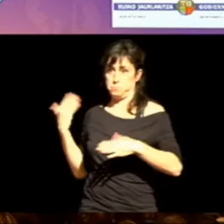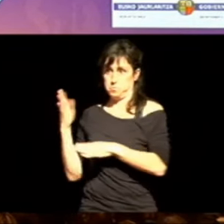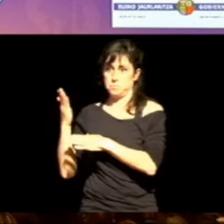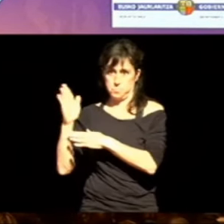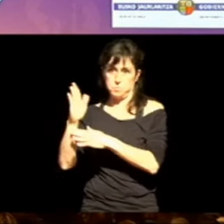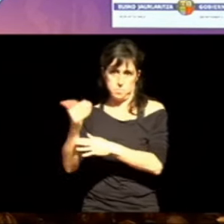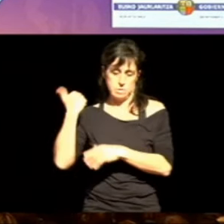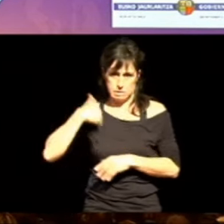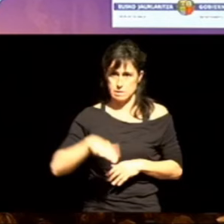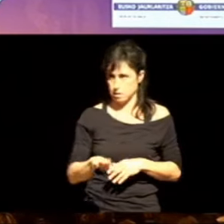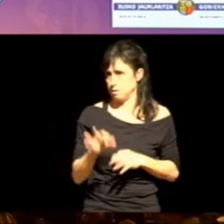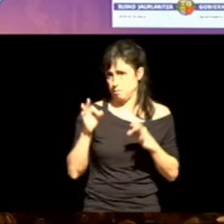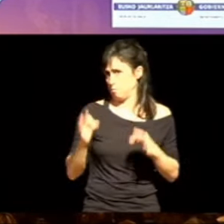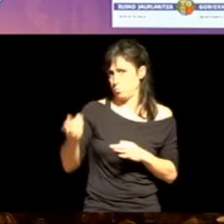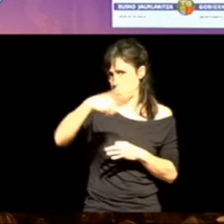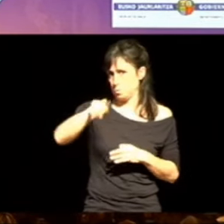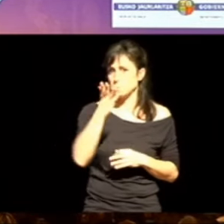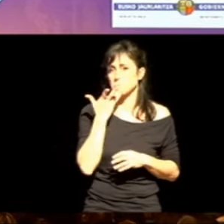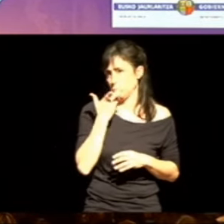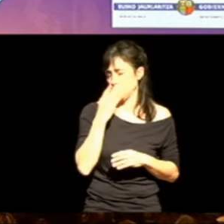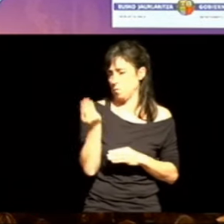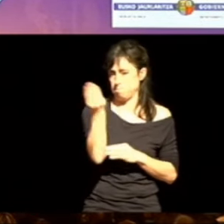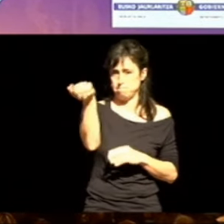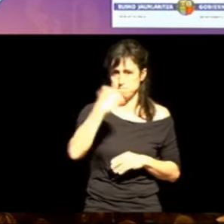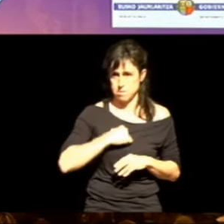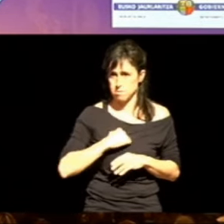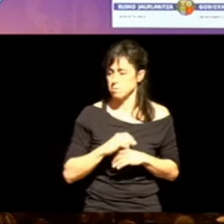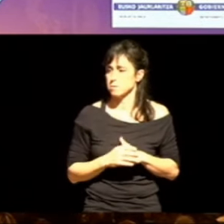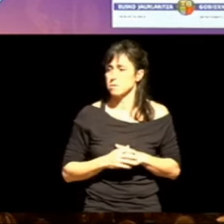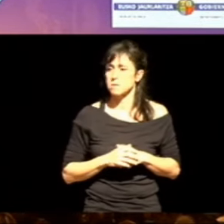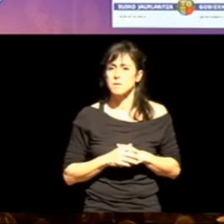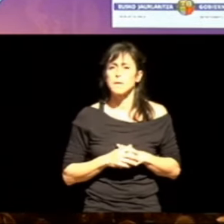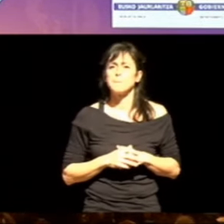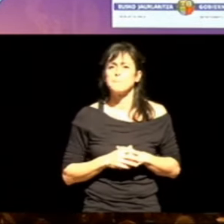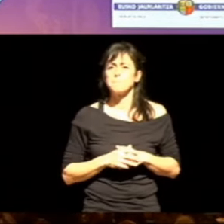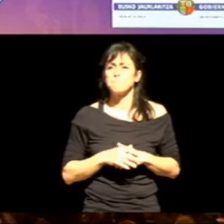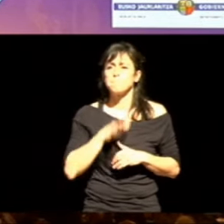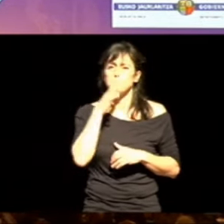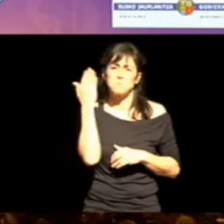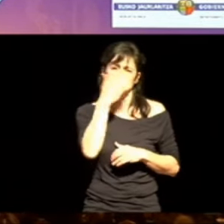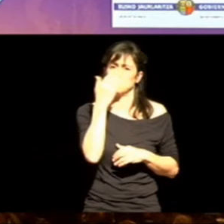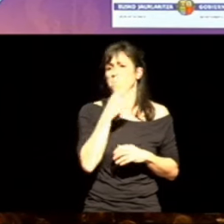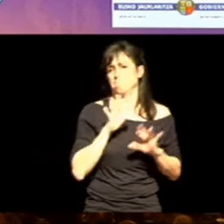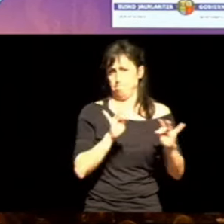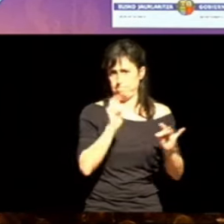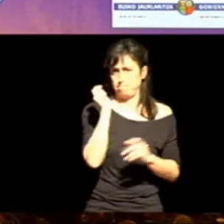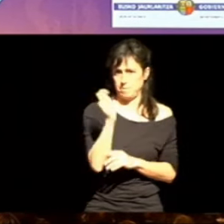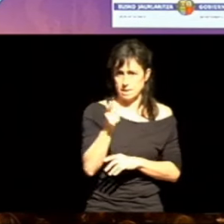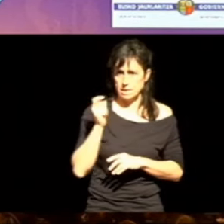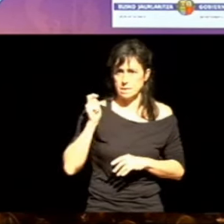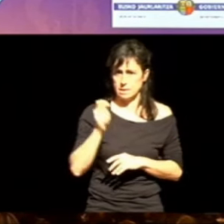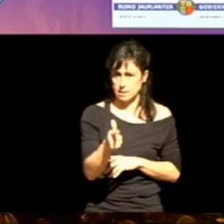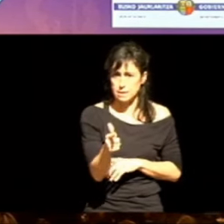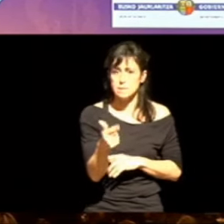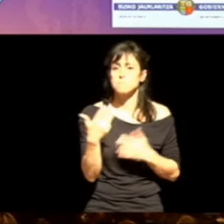ba, zuek ezagutuko duzue gu baino beto. Askotan erabiltzen duzuelako ikastetxeetan. Bueno,